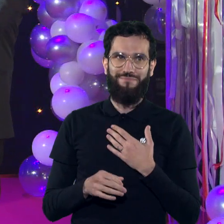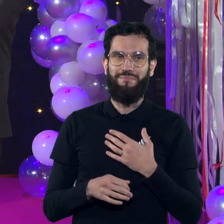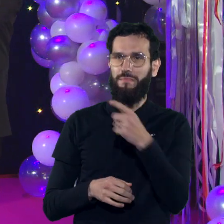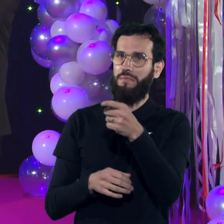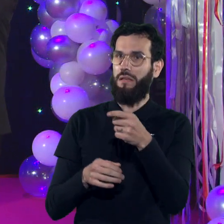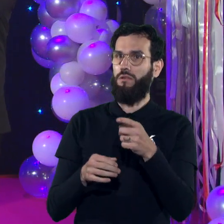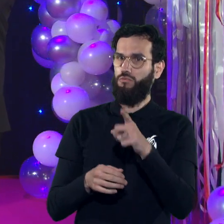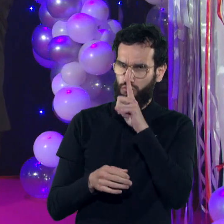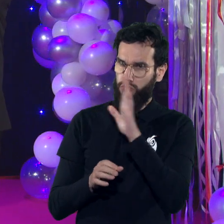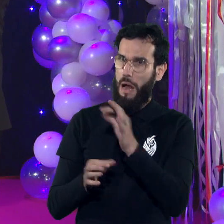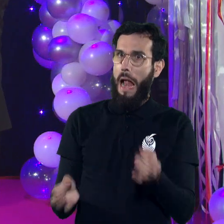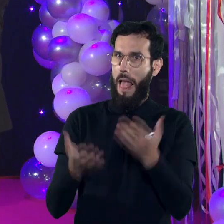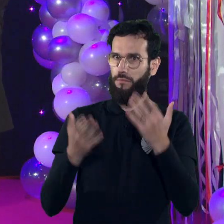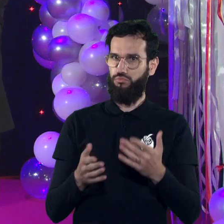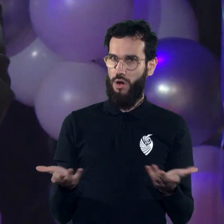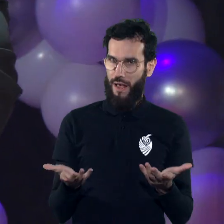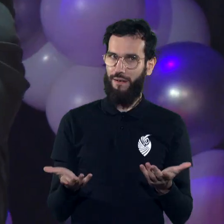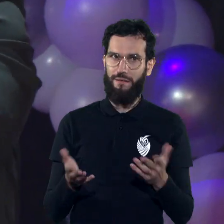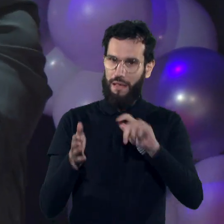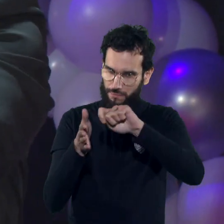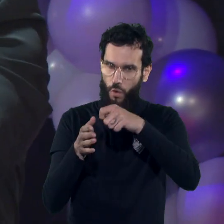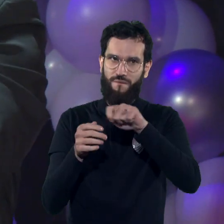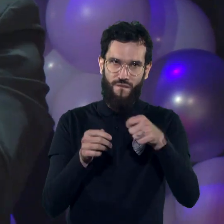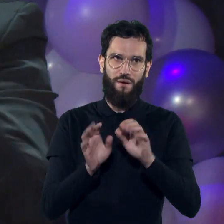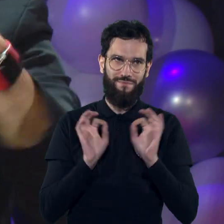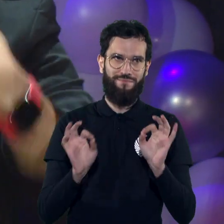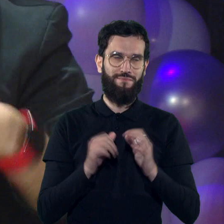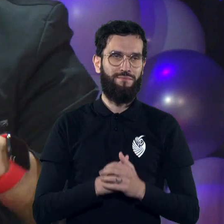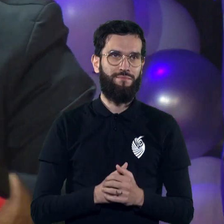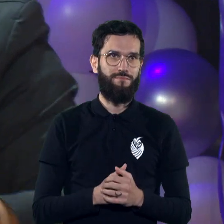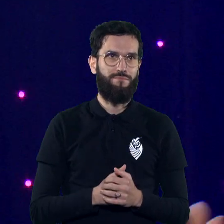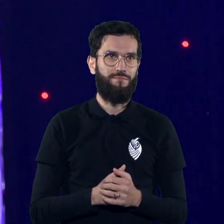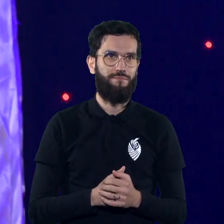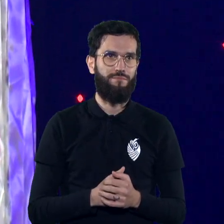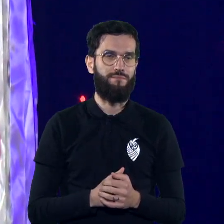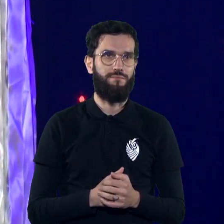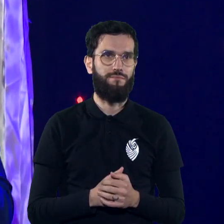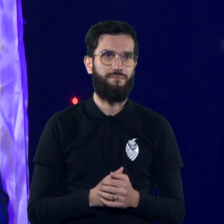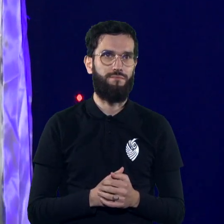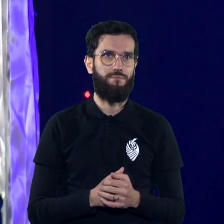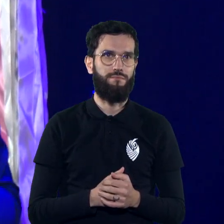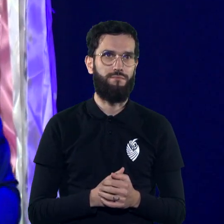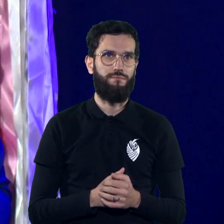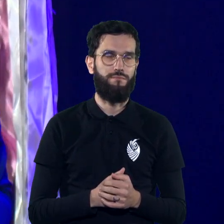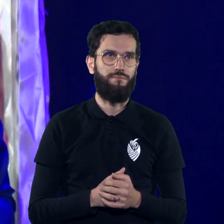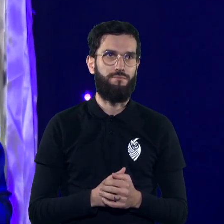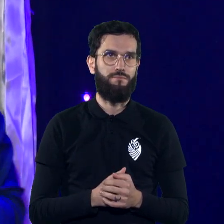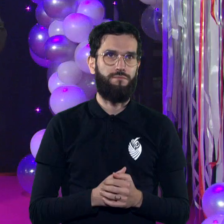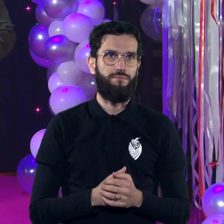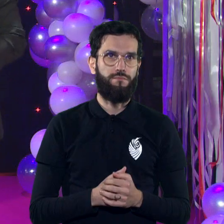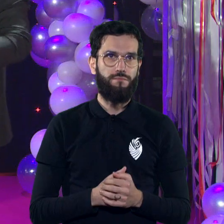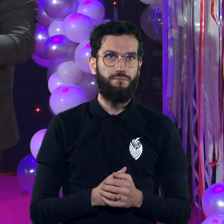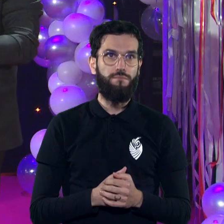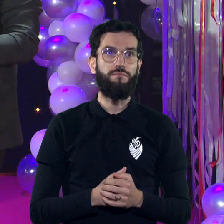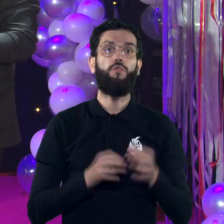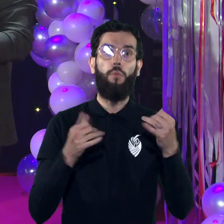kúzlilo, keď si sa mi do toho vôbec nemiešal, tak ja ťa odomknem. Ďakujem. Jeden. Tak, výborne, puta fungujú. Bezpečne, spútaný kúzelník, nič lepšie neexistuje.